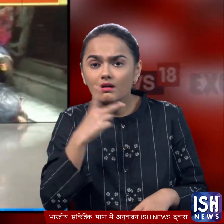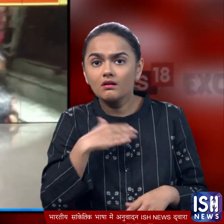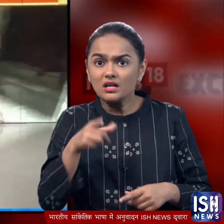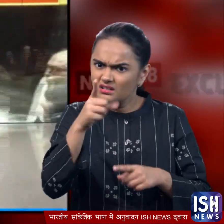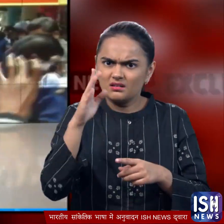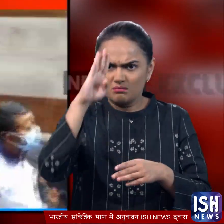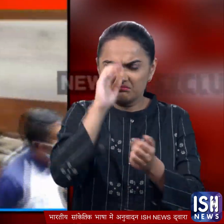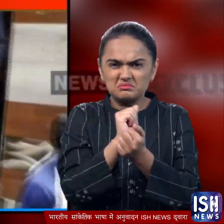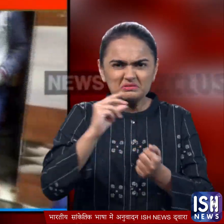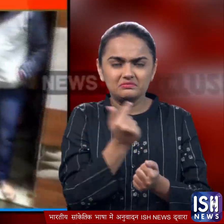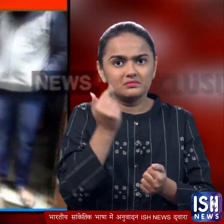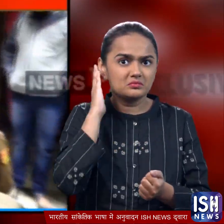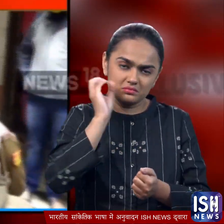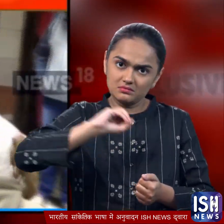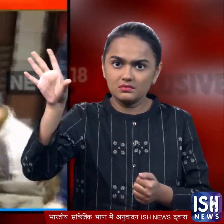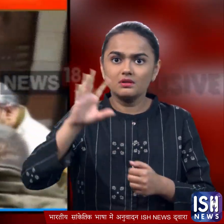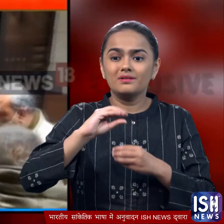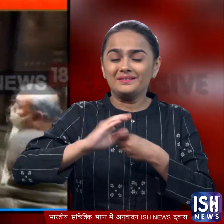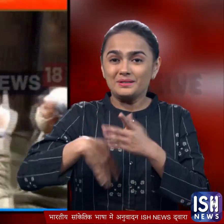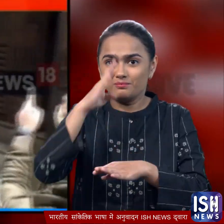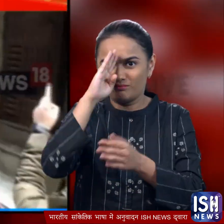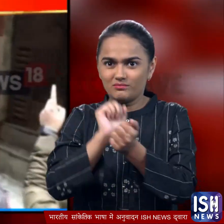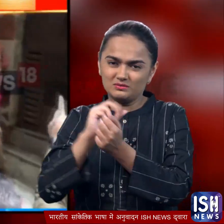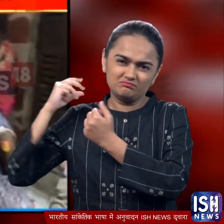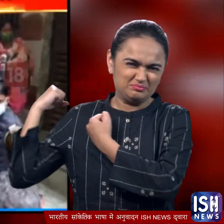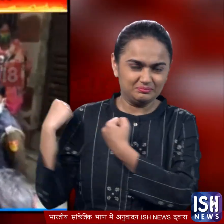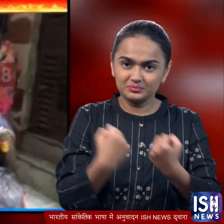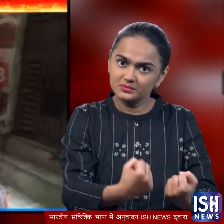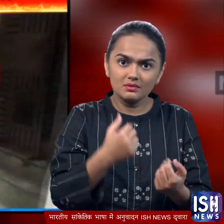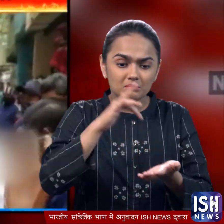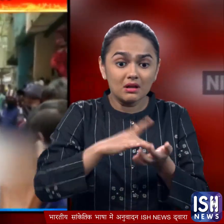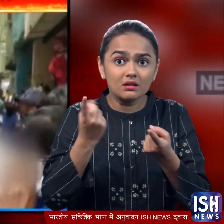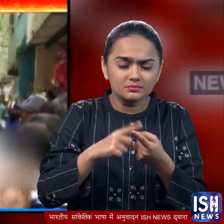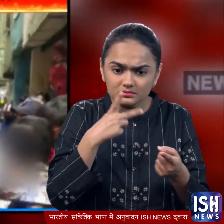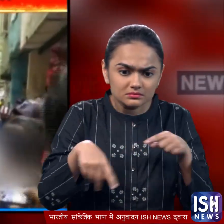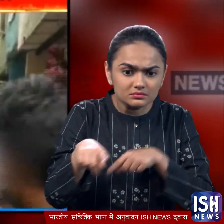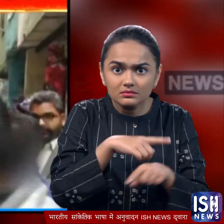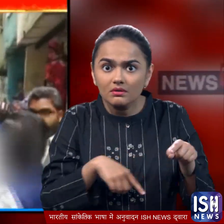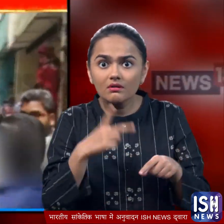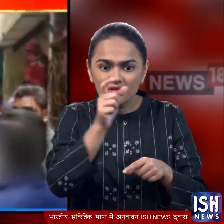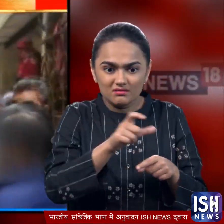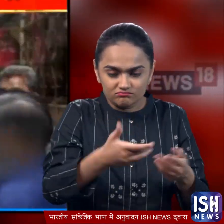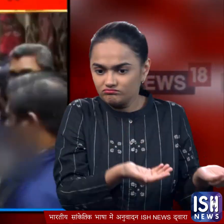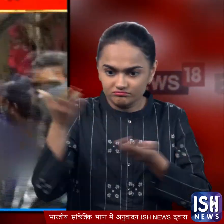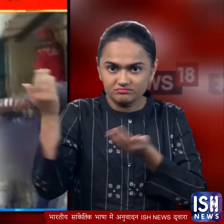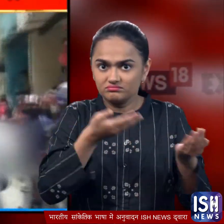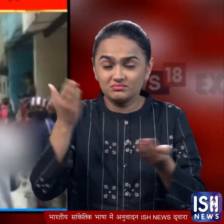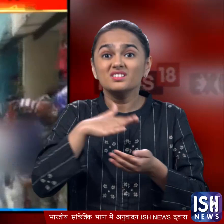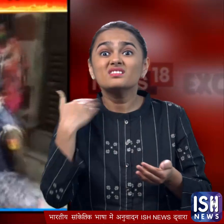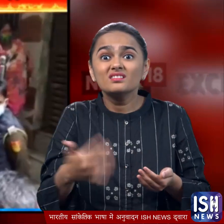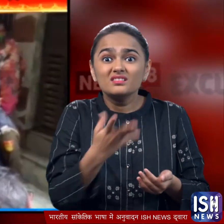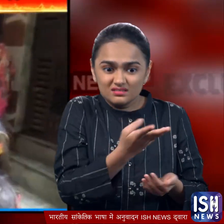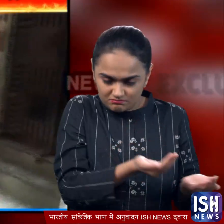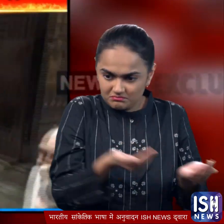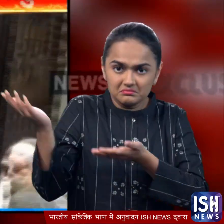जानकारी पुलिस को दी, जिसके बाद कुछ पुलिस वाले घटना वाली जगह पर पहुंचे और उन्होंने शवों को कब्जे में लेकर पोस्टमार्टम के लिए भेज